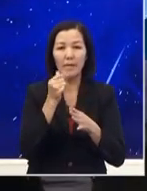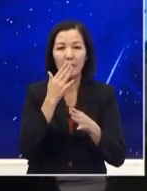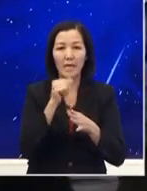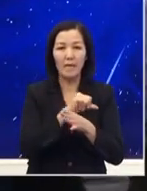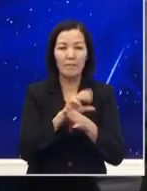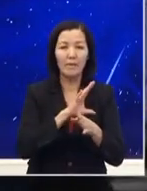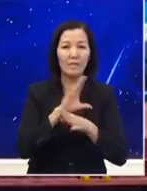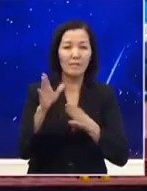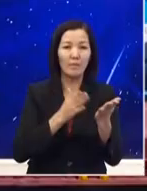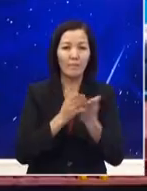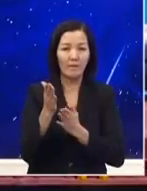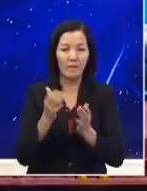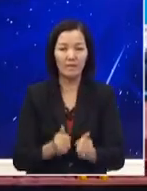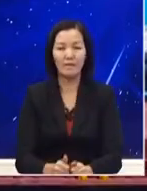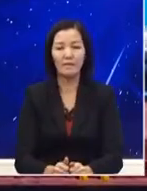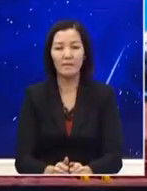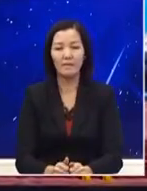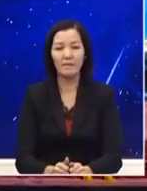экспортно-импортном направлениях.